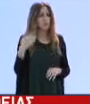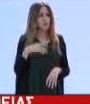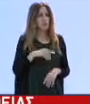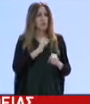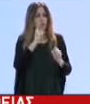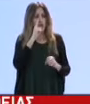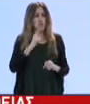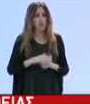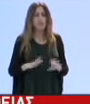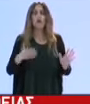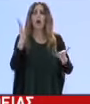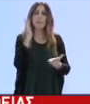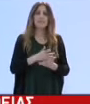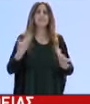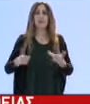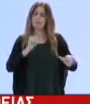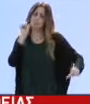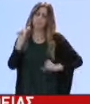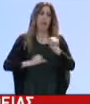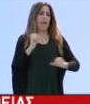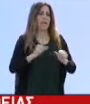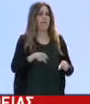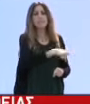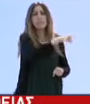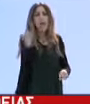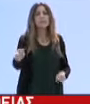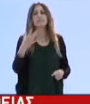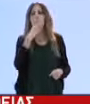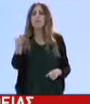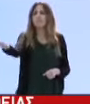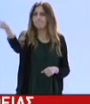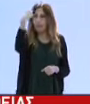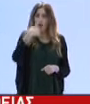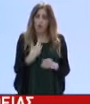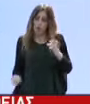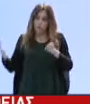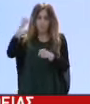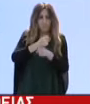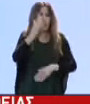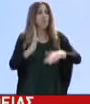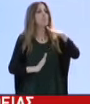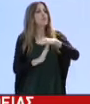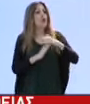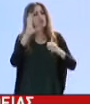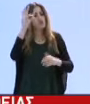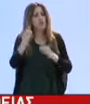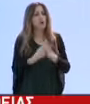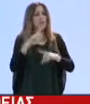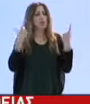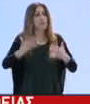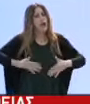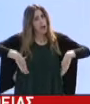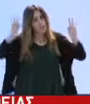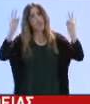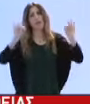μία εντολή, Νέα Δημοκρατία από την αρχή. Και ακριβώς αυτό κάνουμε. Μέρα με